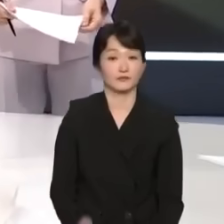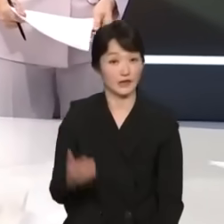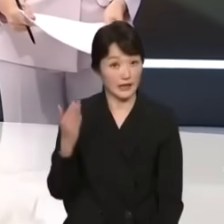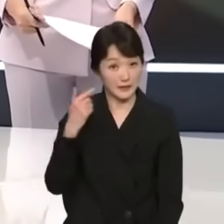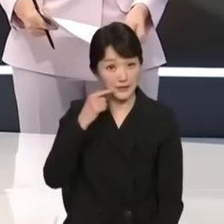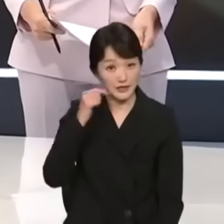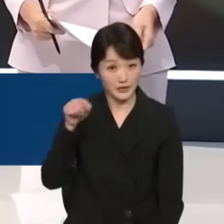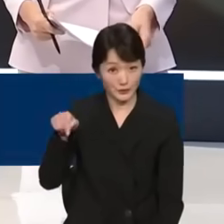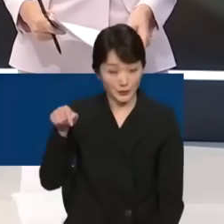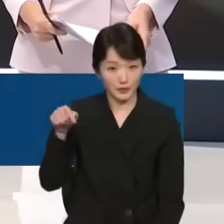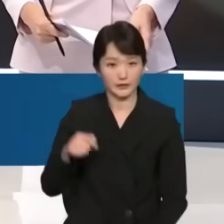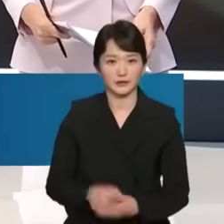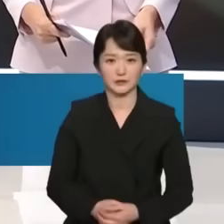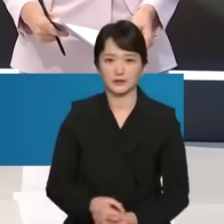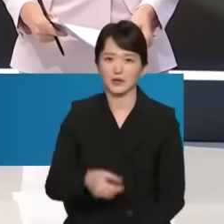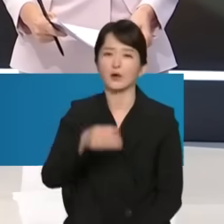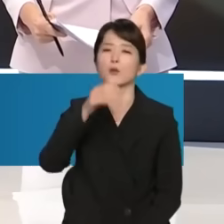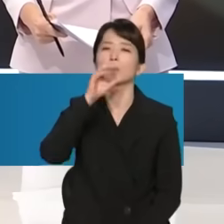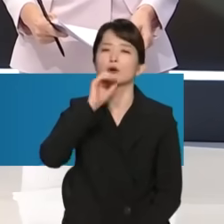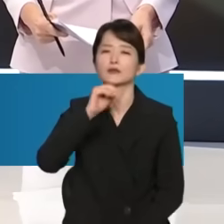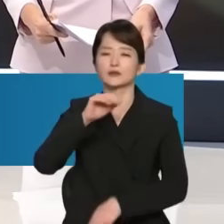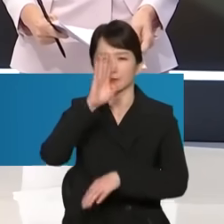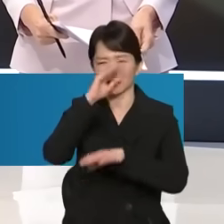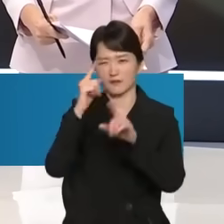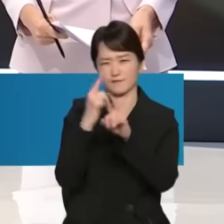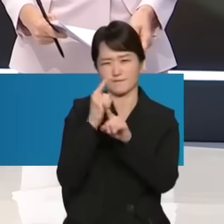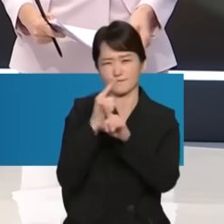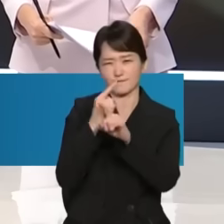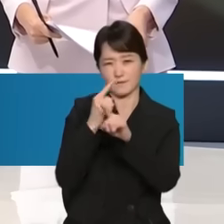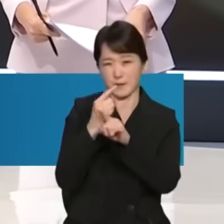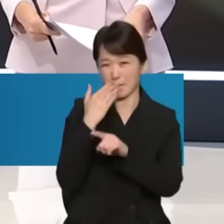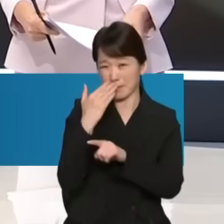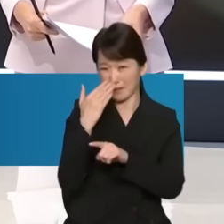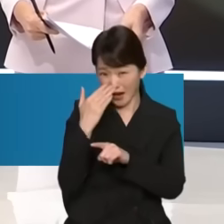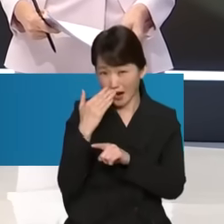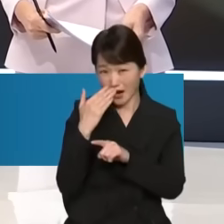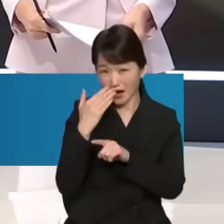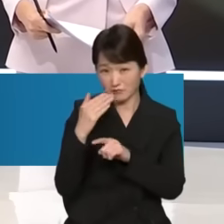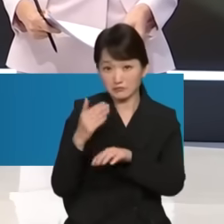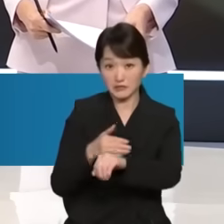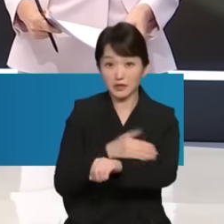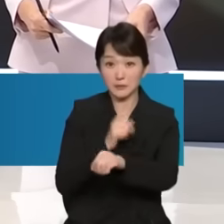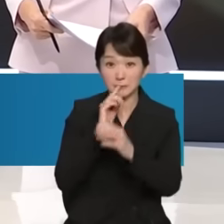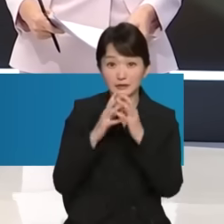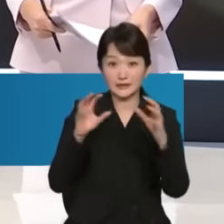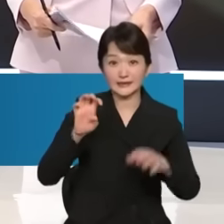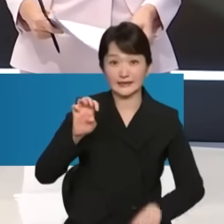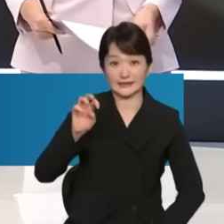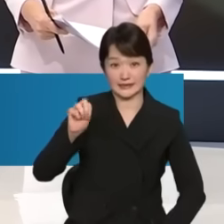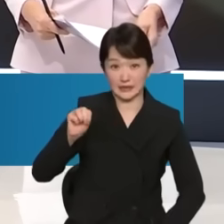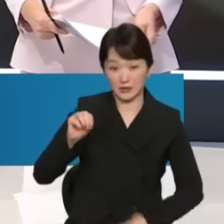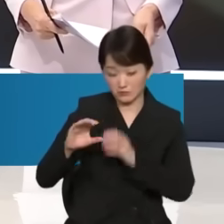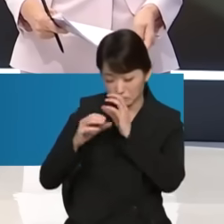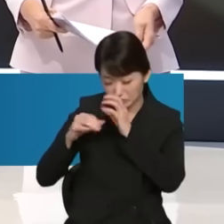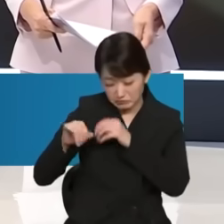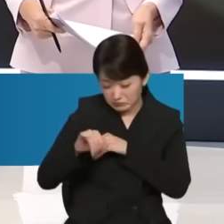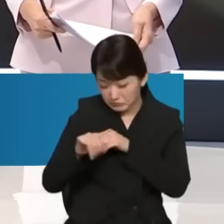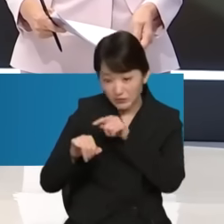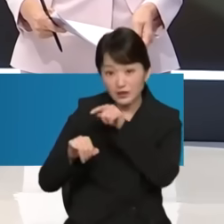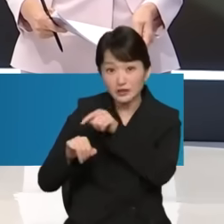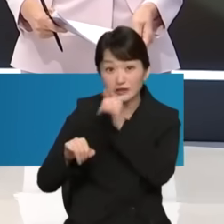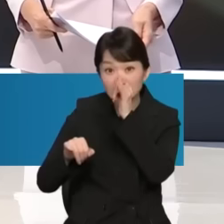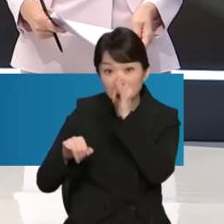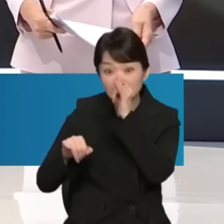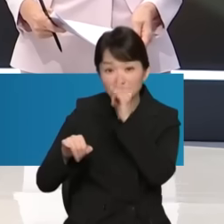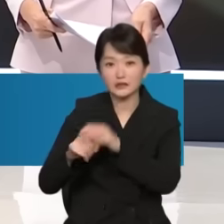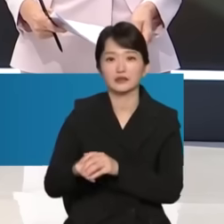과거 일본에서 만병통치약인 것처럼 과장돼 논란이 된 EM이란 미생물 용액이 있습니다. 이걸 쓰면 집단